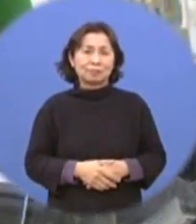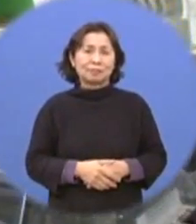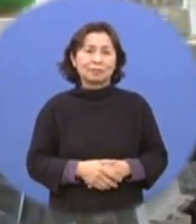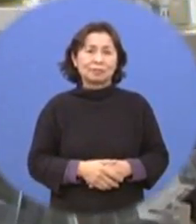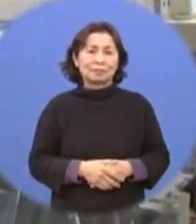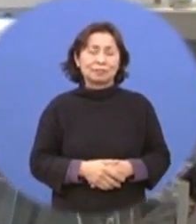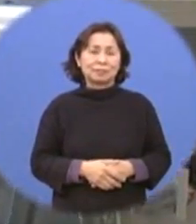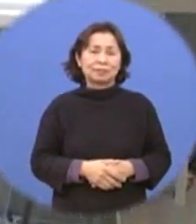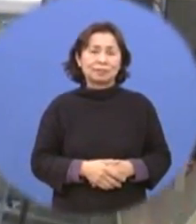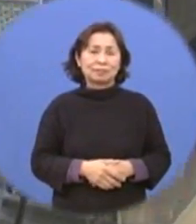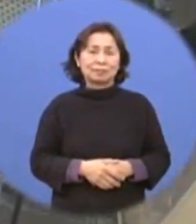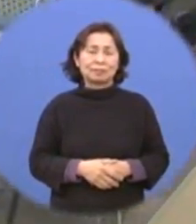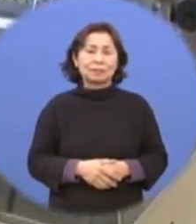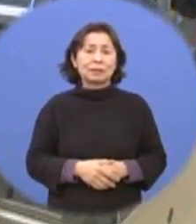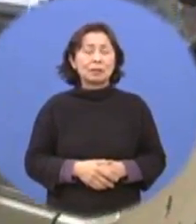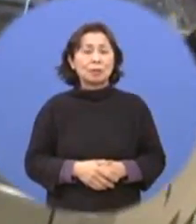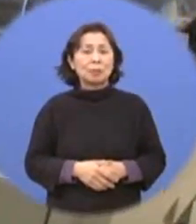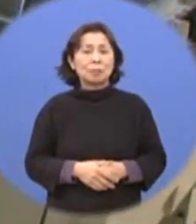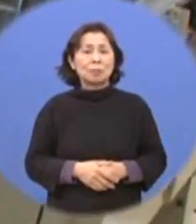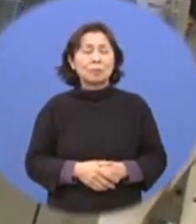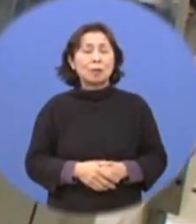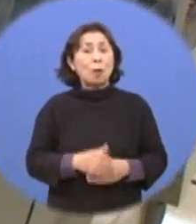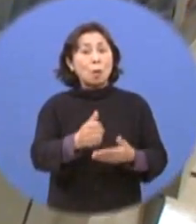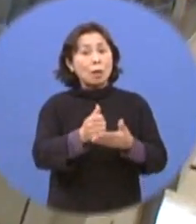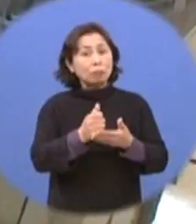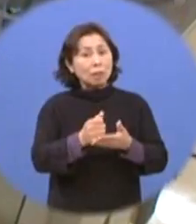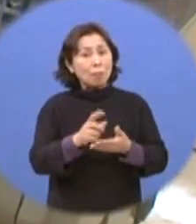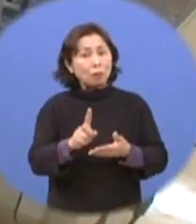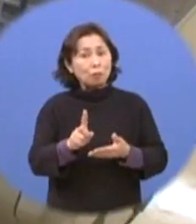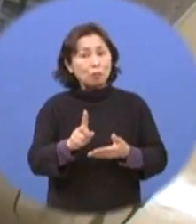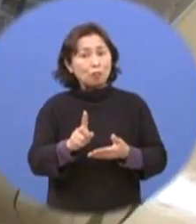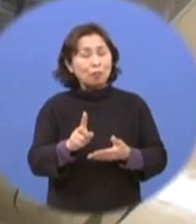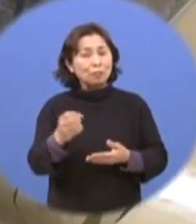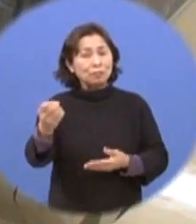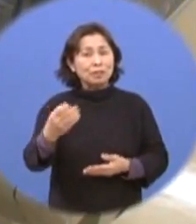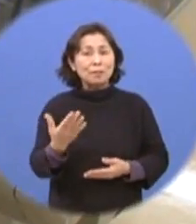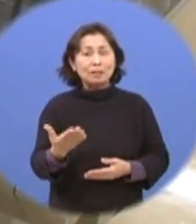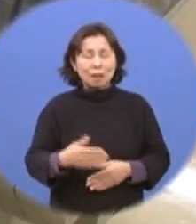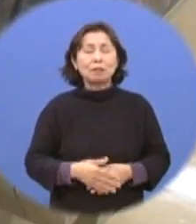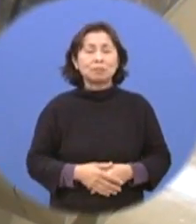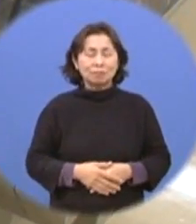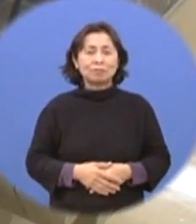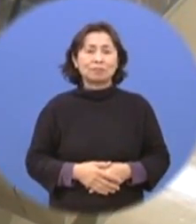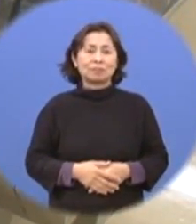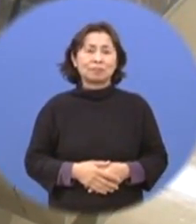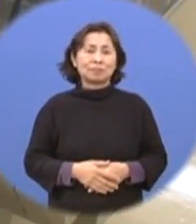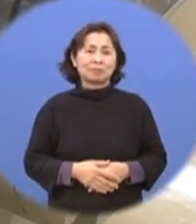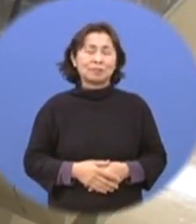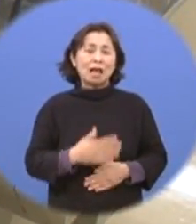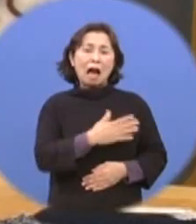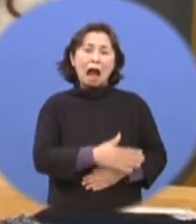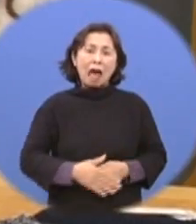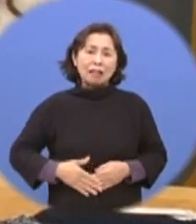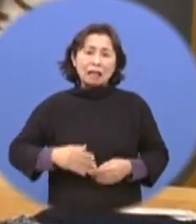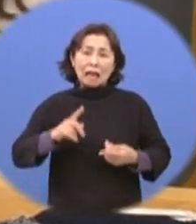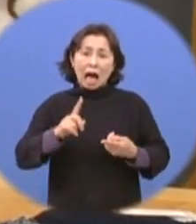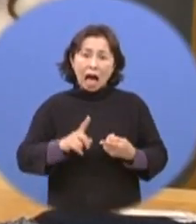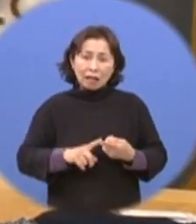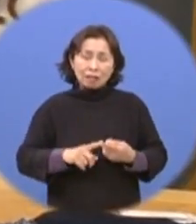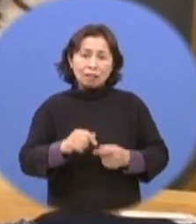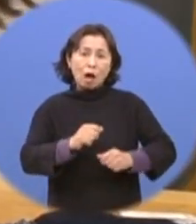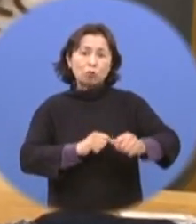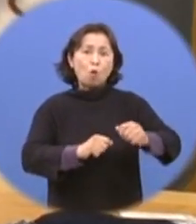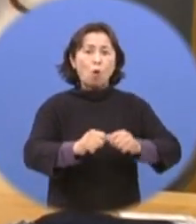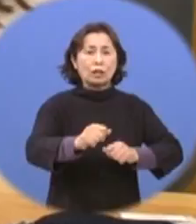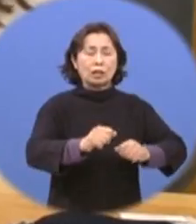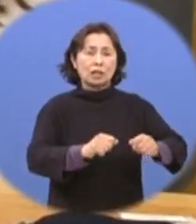洋服着られているお客様の評判はいかがですかあのやっぱりから団にそのあった動き方を服貸して